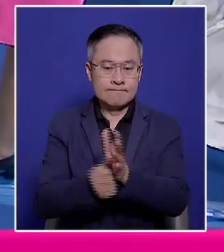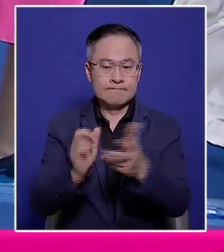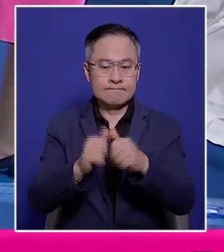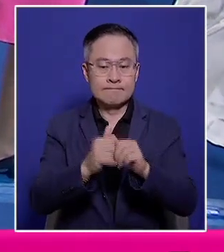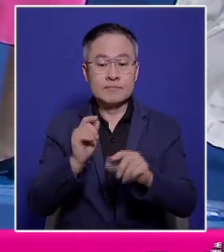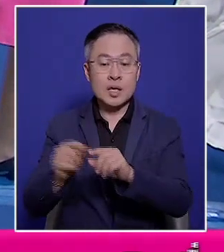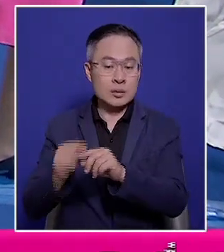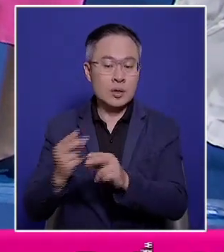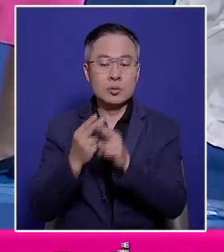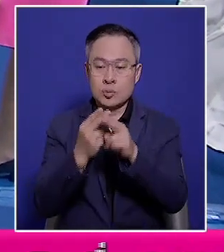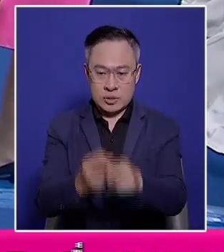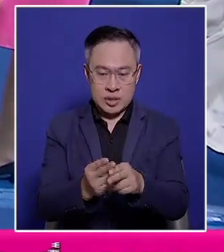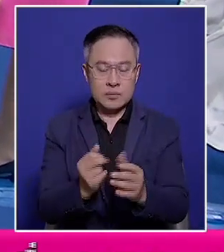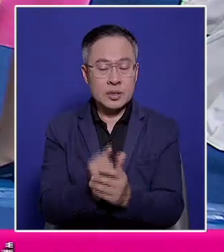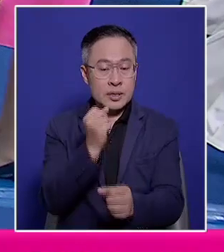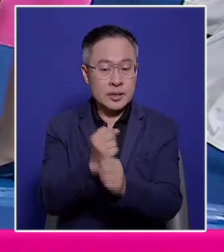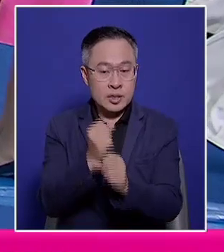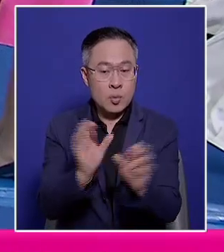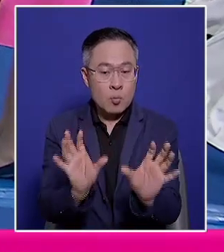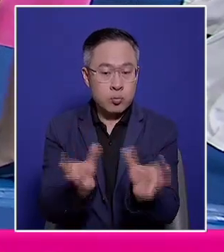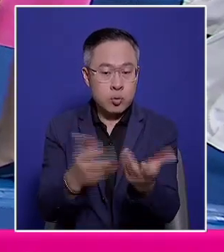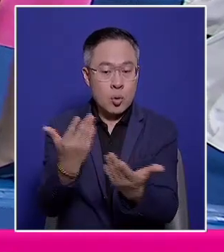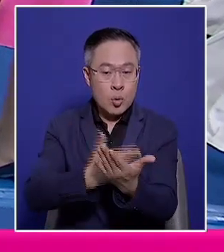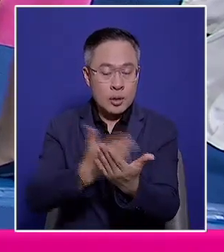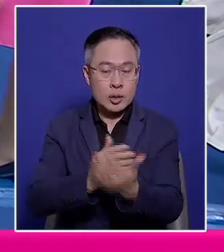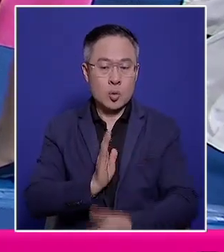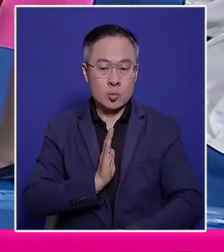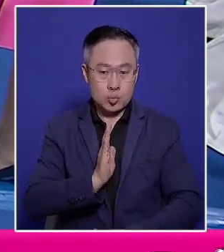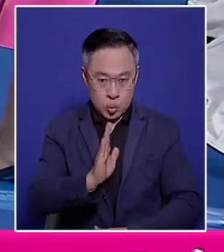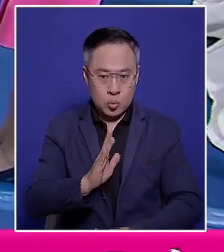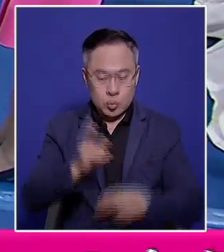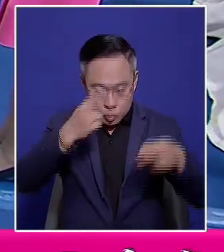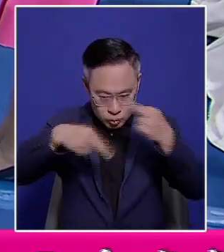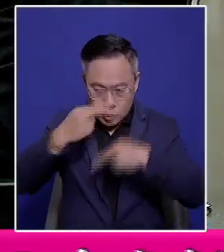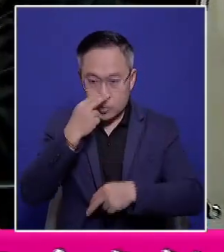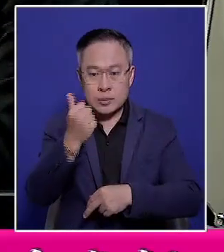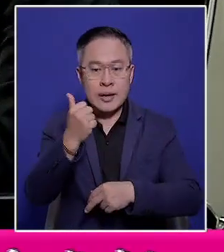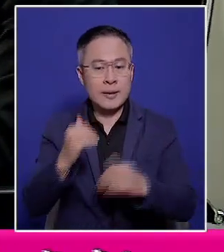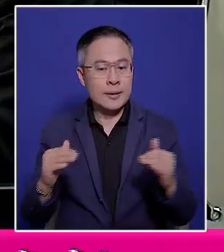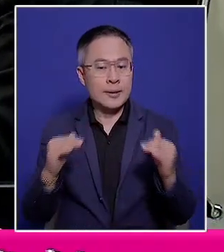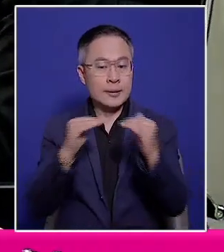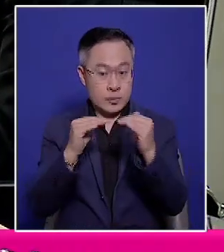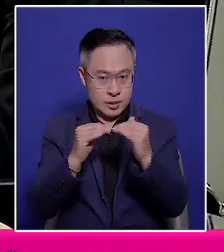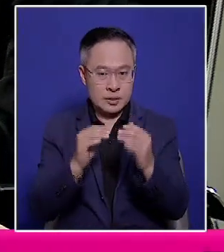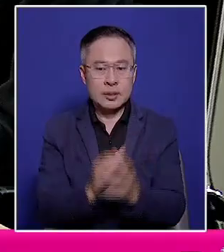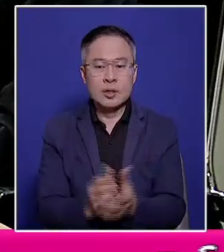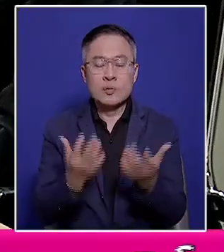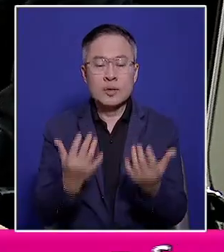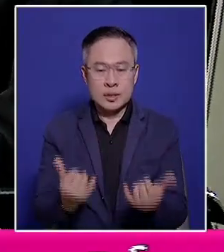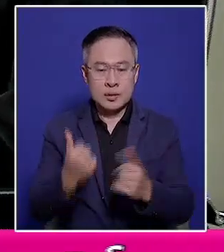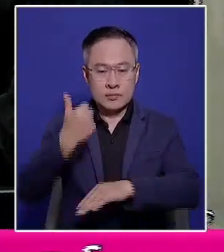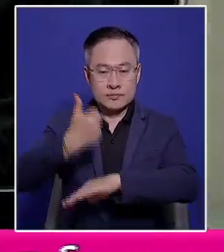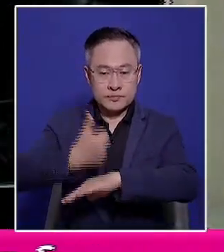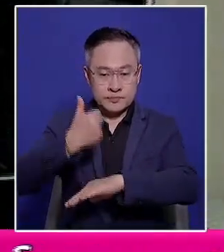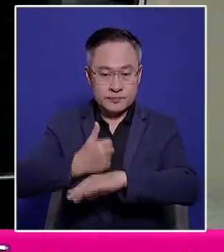รางวัลเป็นไปด้วยความโปร่งใสบริสุทธิ์และยุติธรรมประธานกรรมการสุ่มจับลูกบอลพลาส